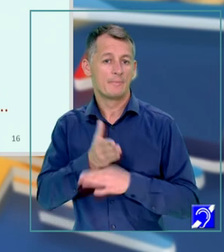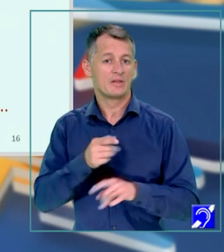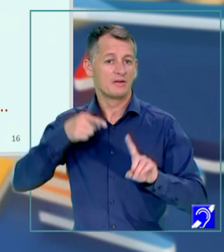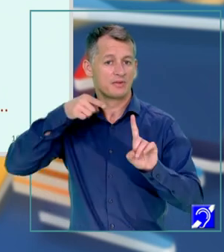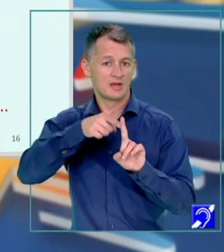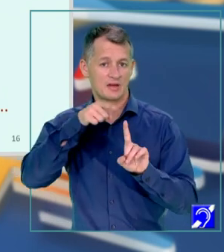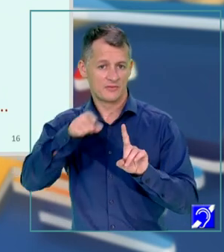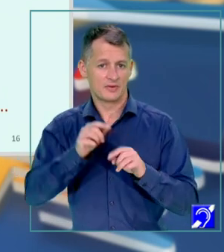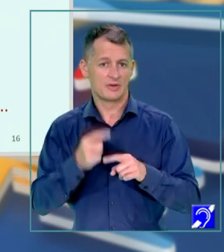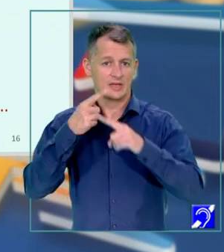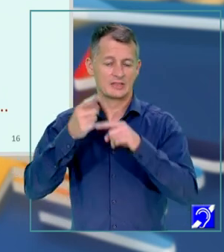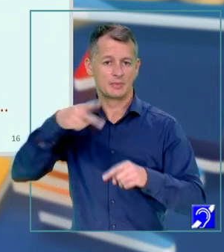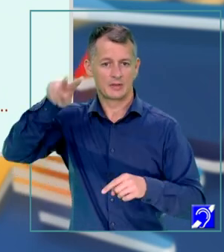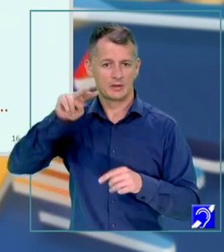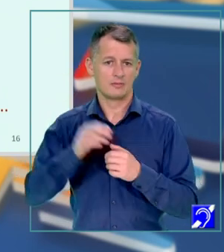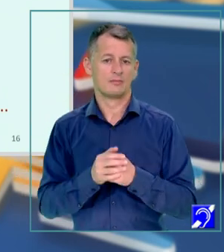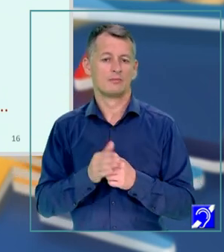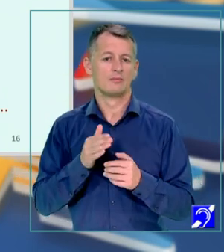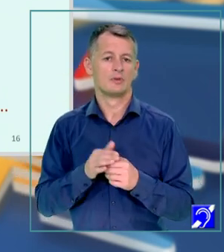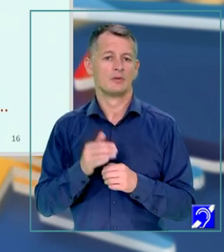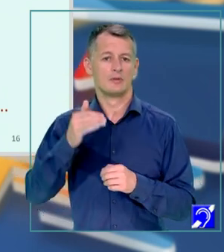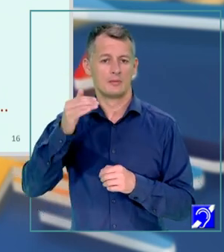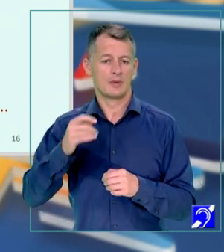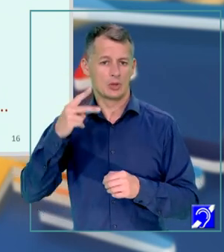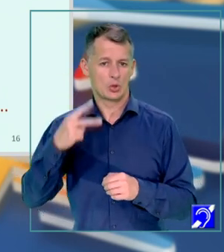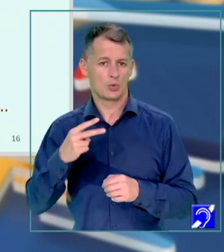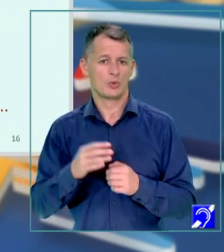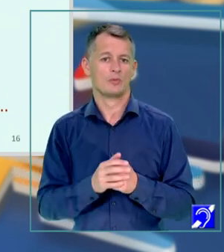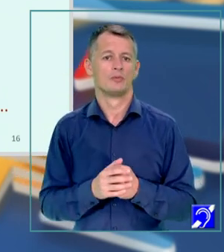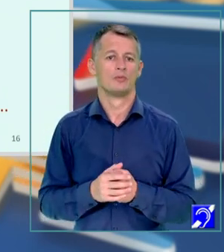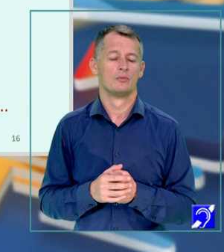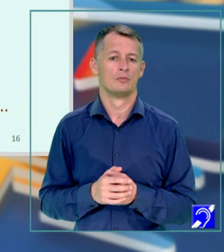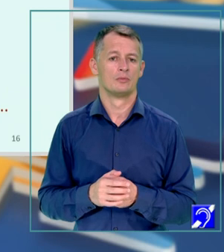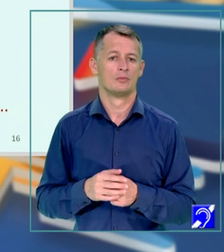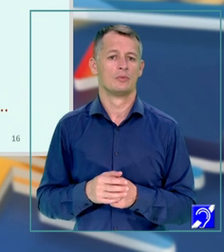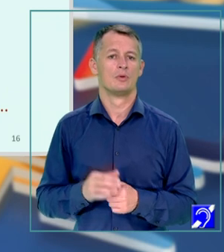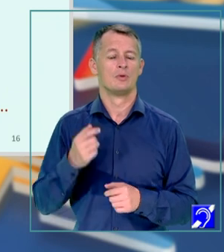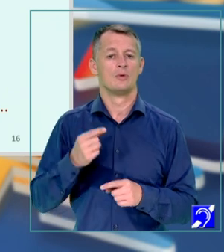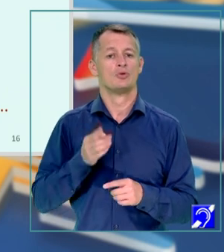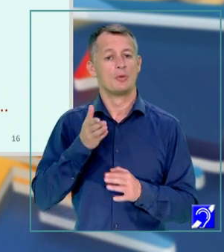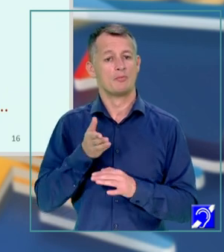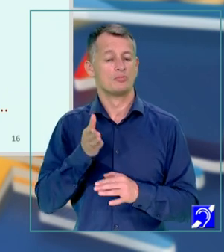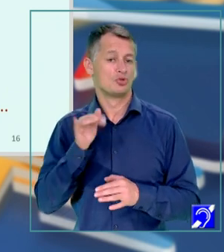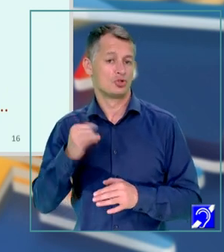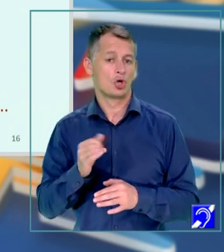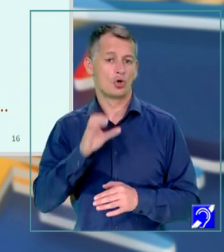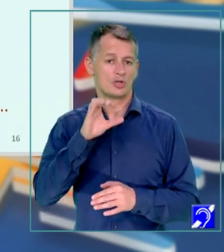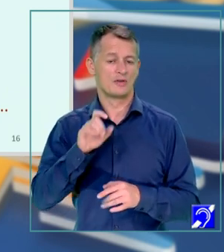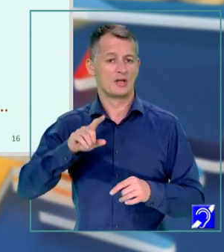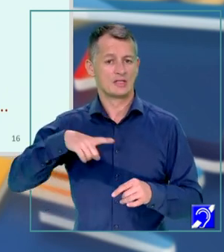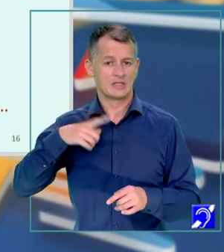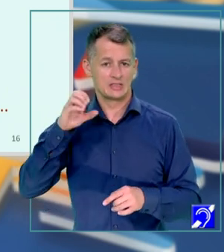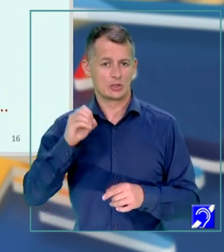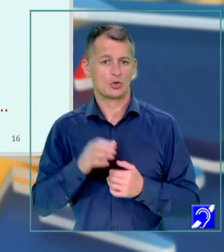Explică derivat ne de 2x de mulți 1 pe 2 rămâne x iar constant lsd prin derivare în 20 de a va